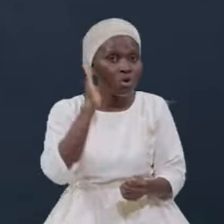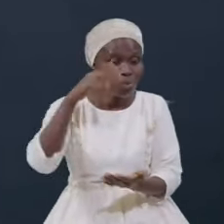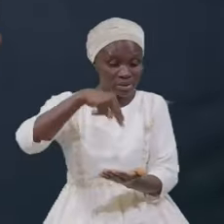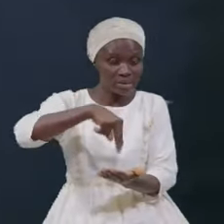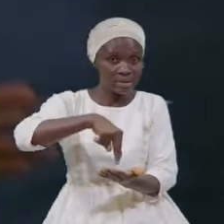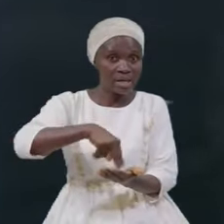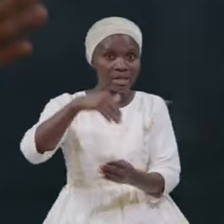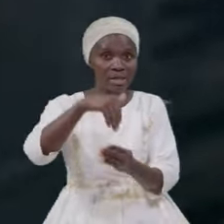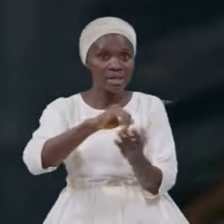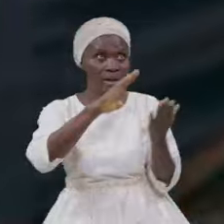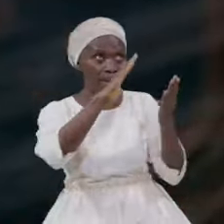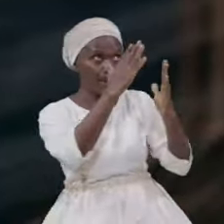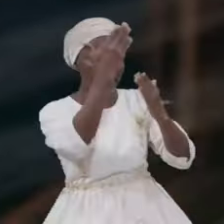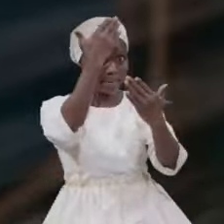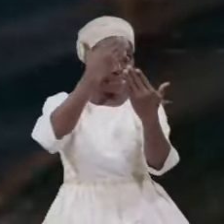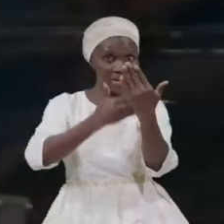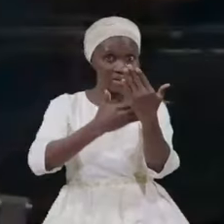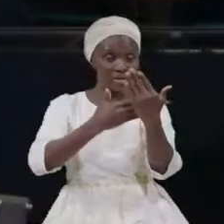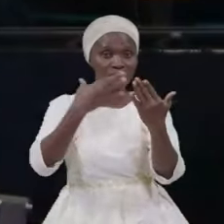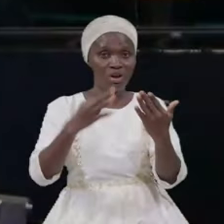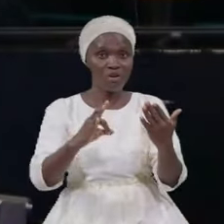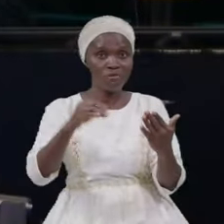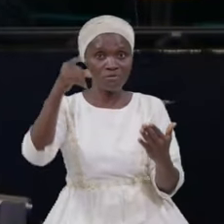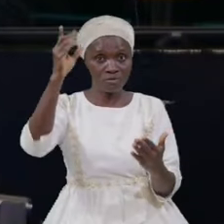Et en ce